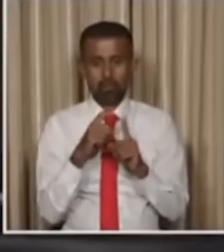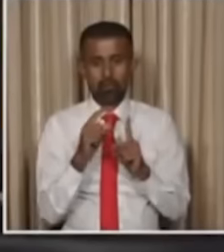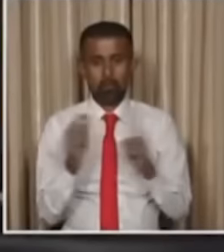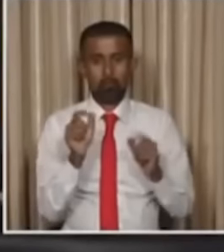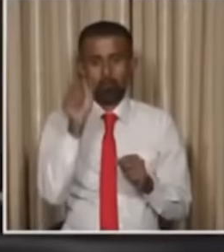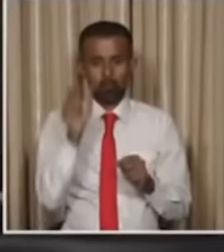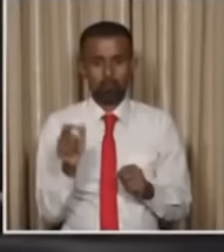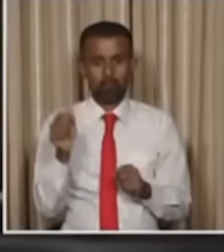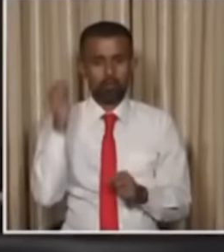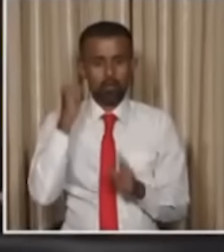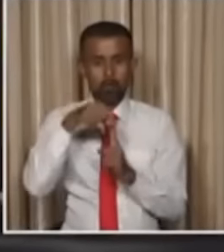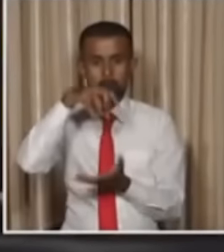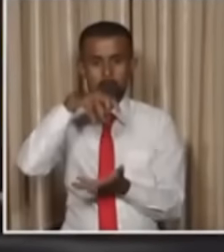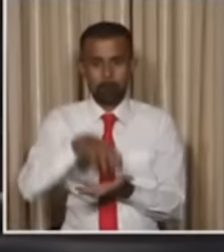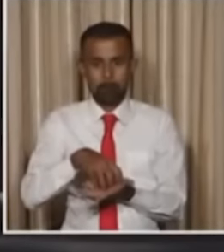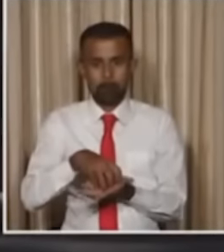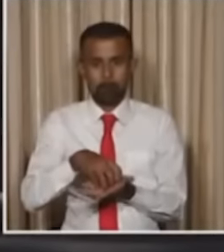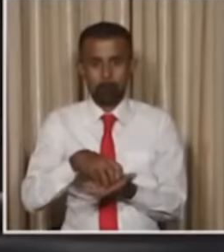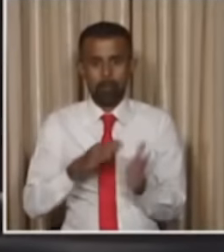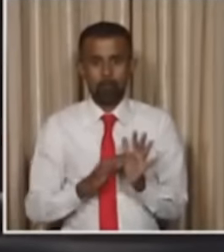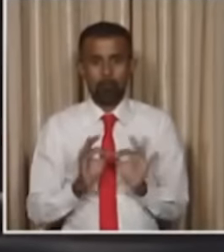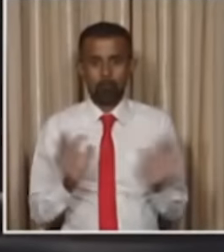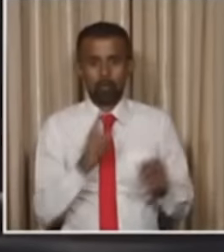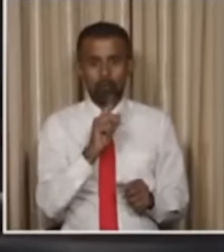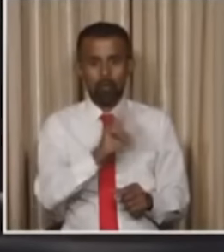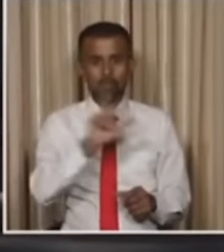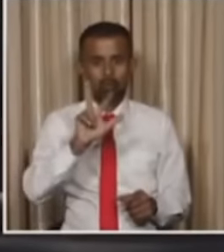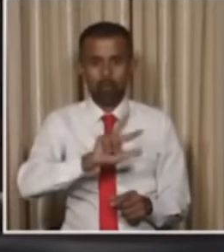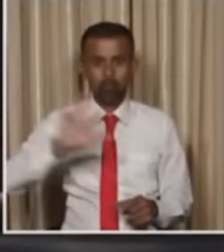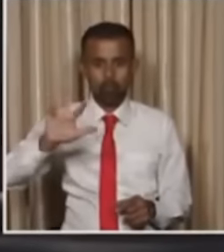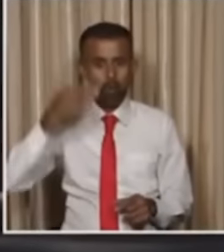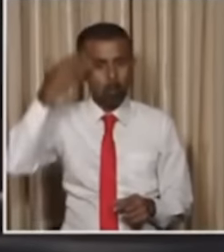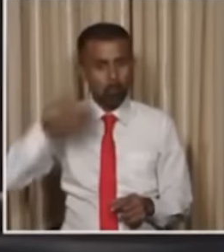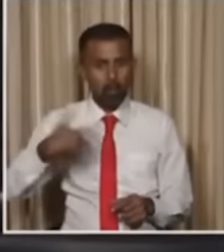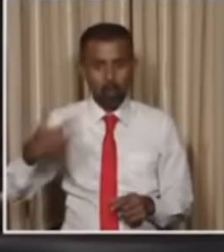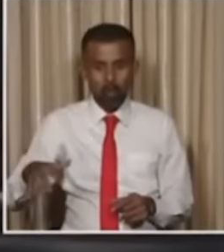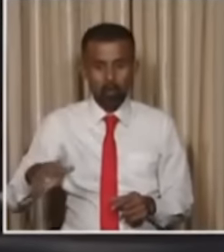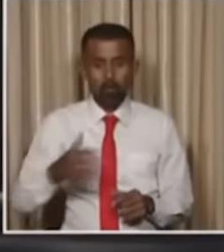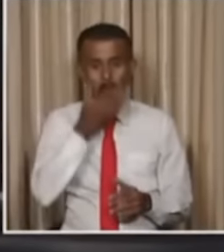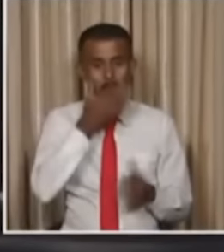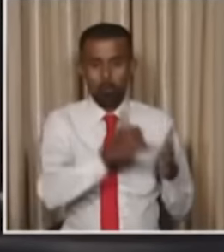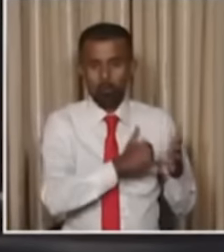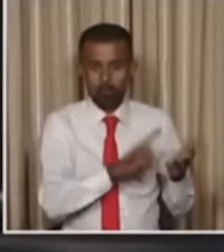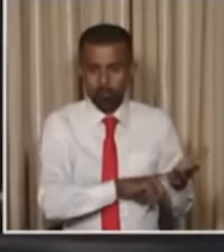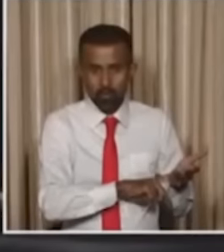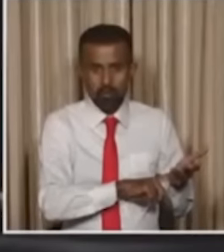මන්ත්‍රීවරයෙක් ඇවිල්ලා හිටපු පළාත් සභාවේ මාධ්‍ය කිව්වා 88-89 මරලා දැම්මේ ස්ත්‍රී දූෂකයෝ